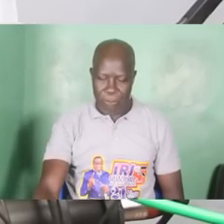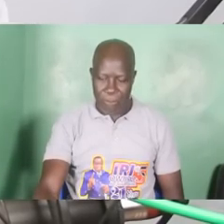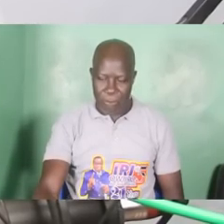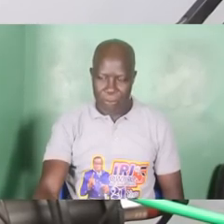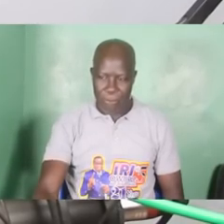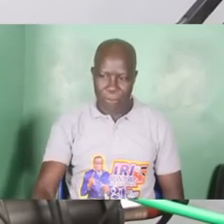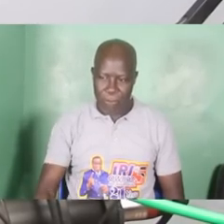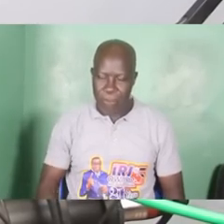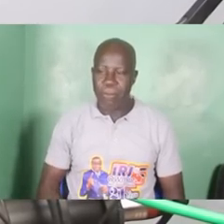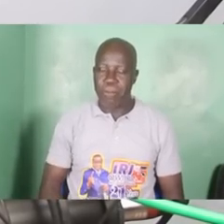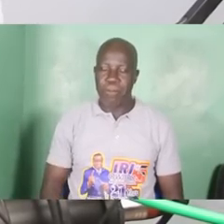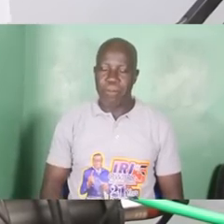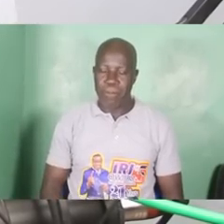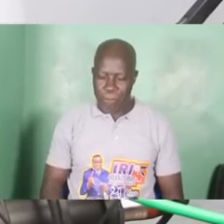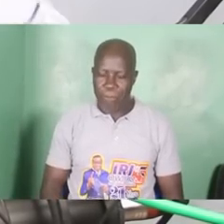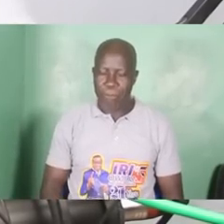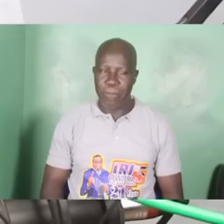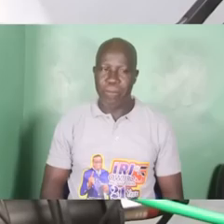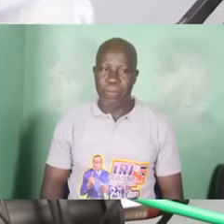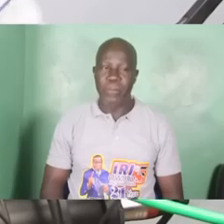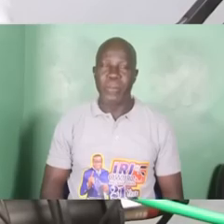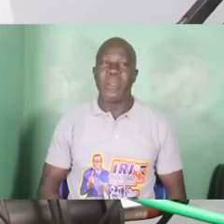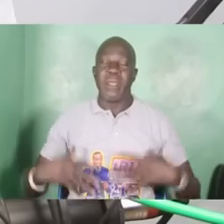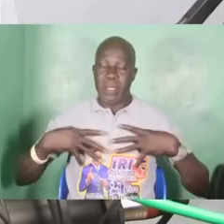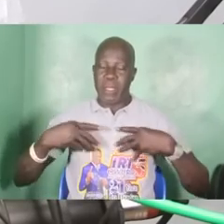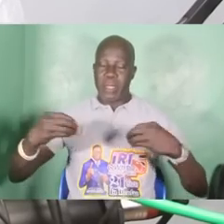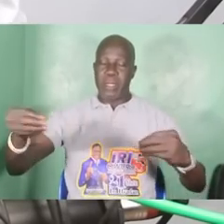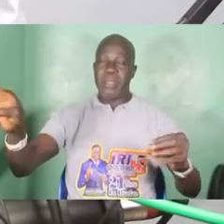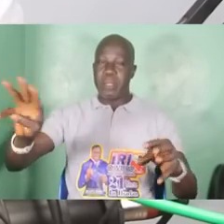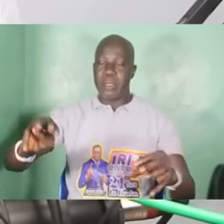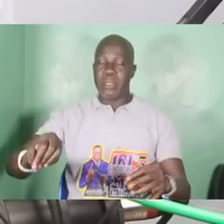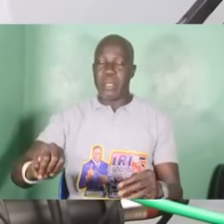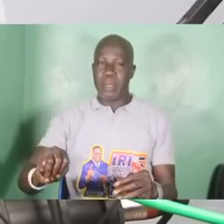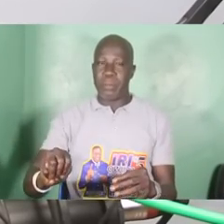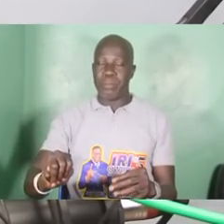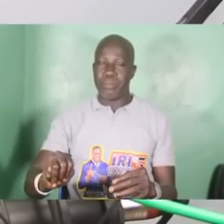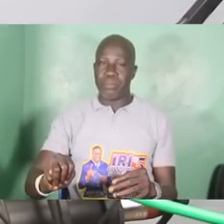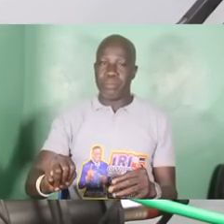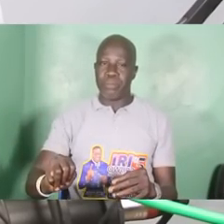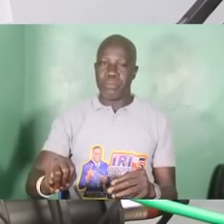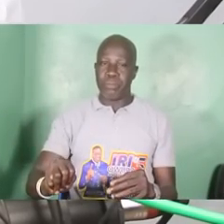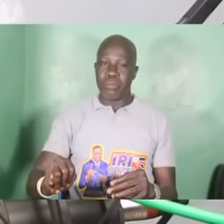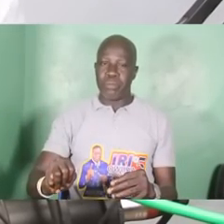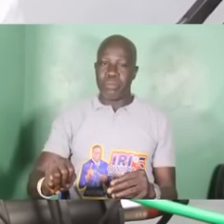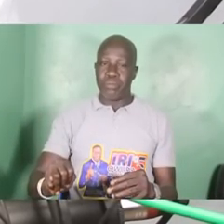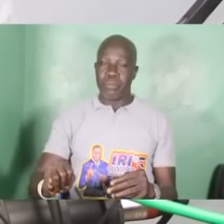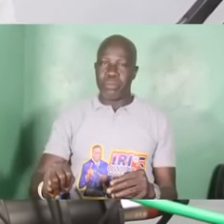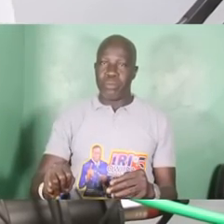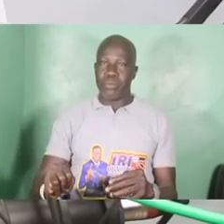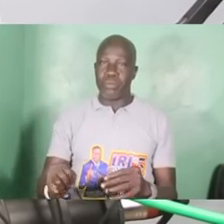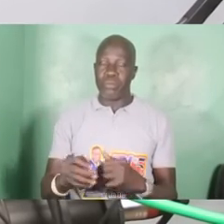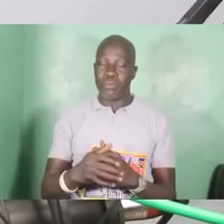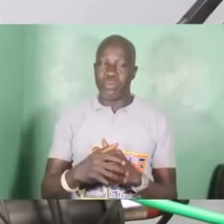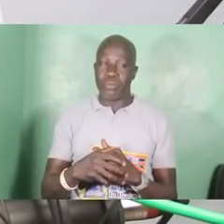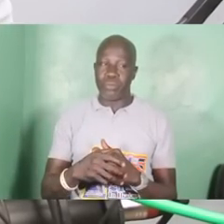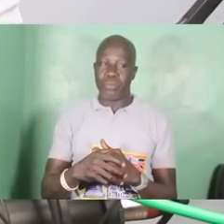wá yes ti àwọn ti amúkún afọ́jú ó wò wọ́n sàn lọ 32 yes Jésù sì pé àwọn ọmọ ẹ̀yìn rẹ̀ sí ọ̀dọ̀